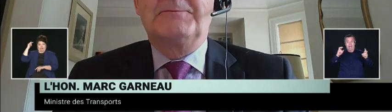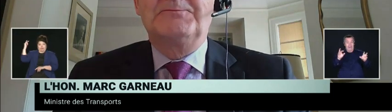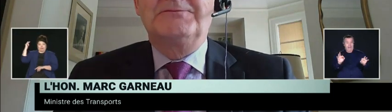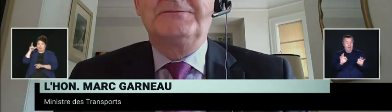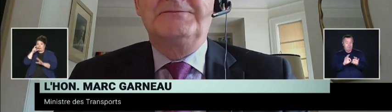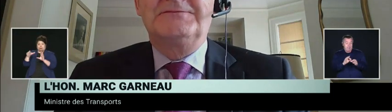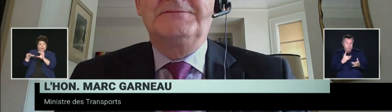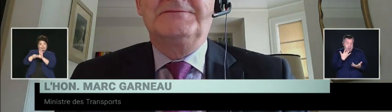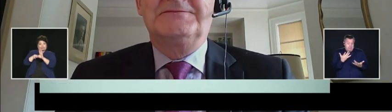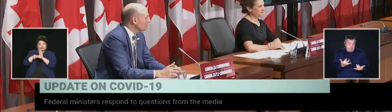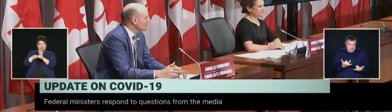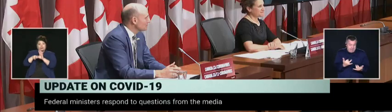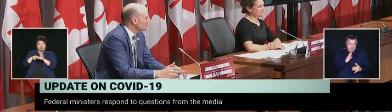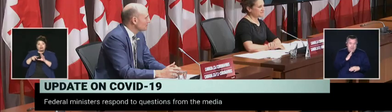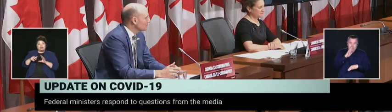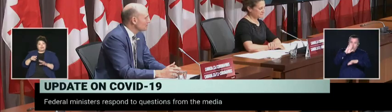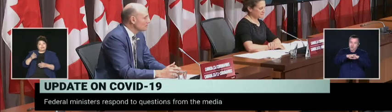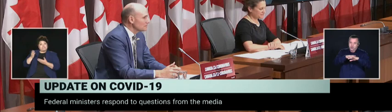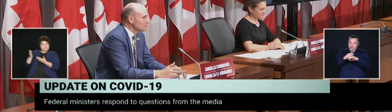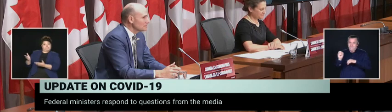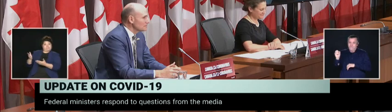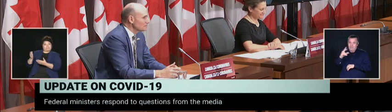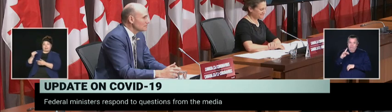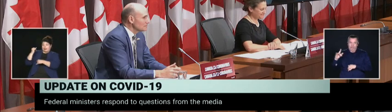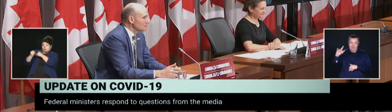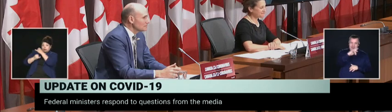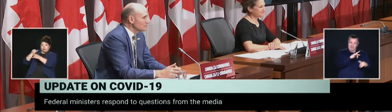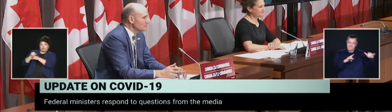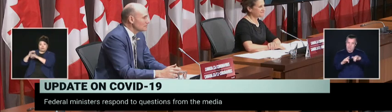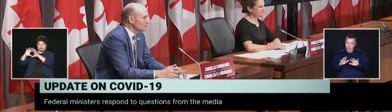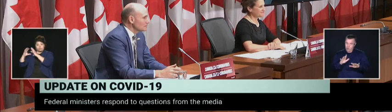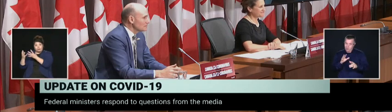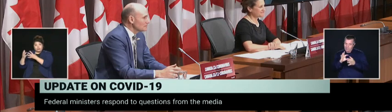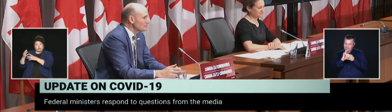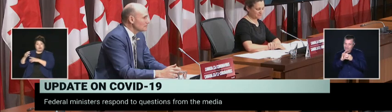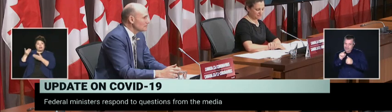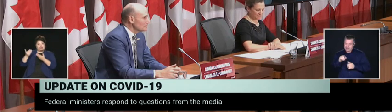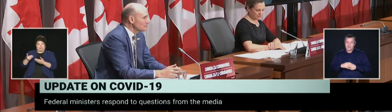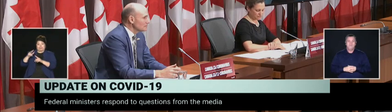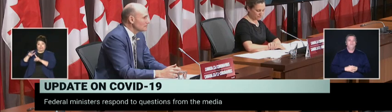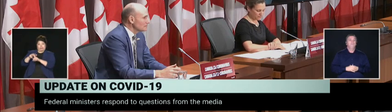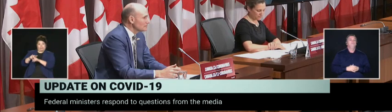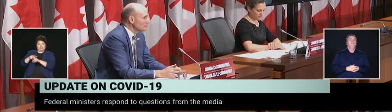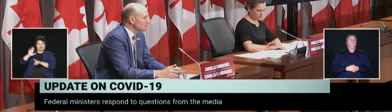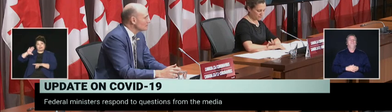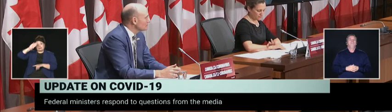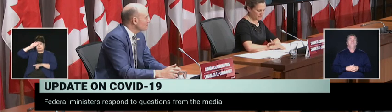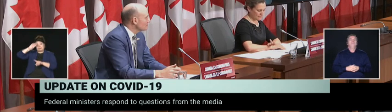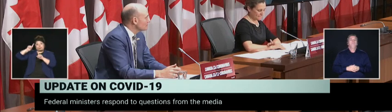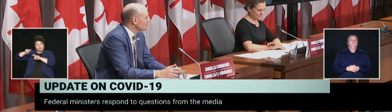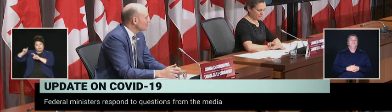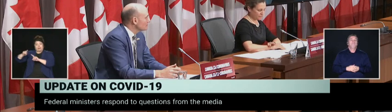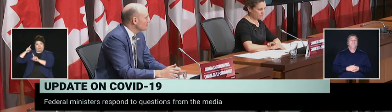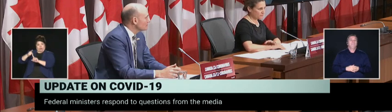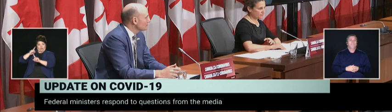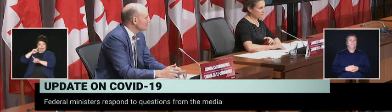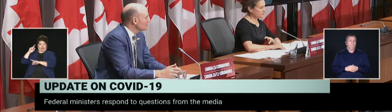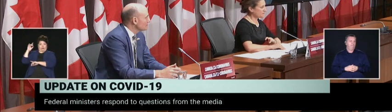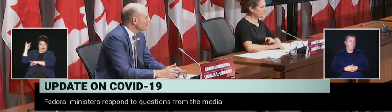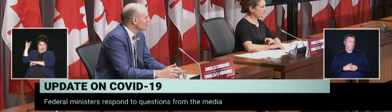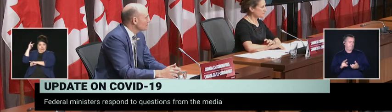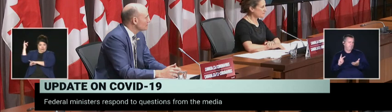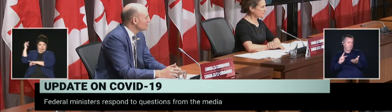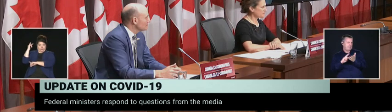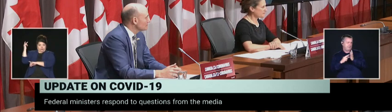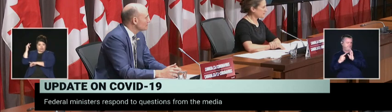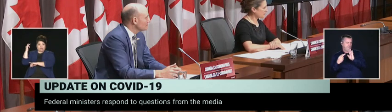aériens. Philippe Vincent, suivi? Donc, ça ne veut rien dire là, pour l'ouverture prochaine d'une